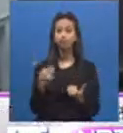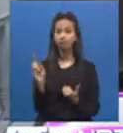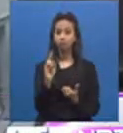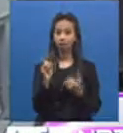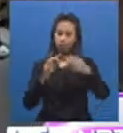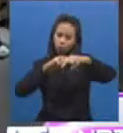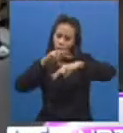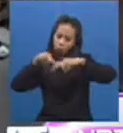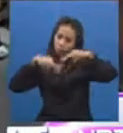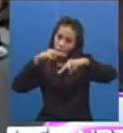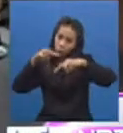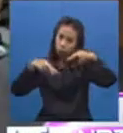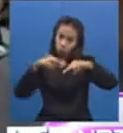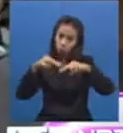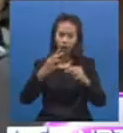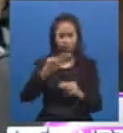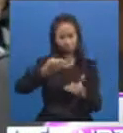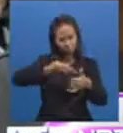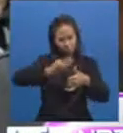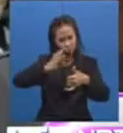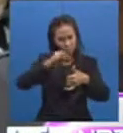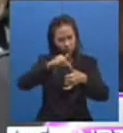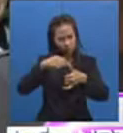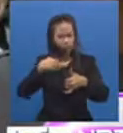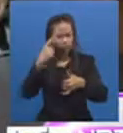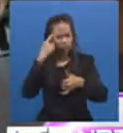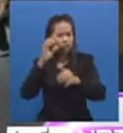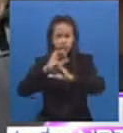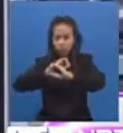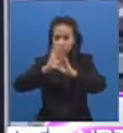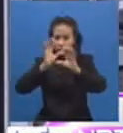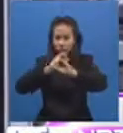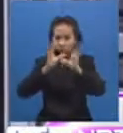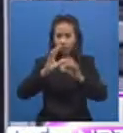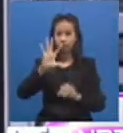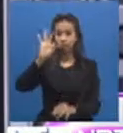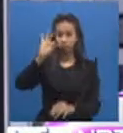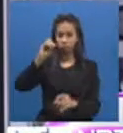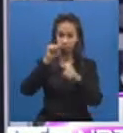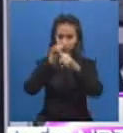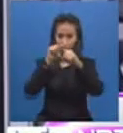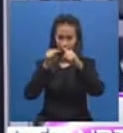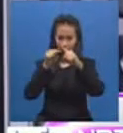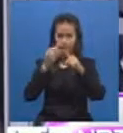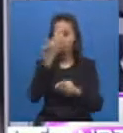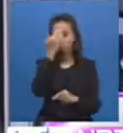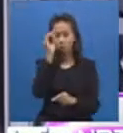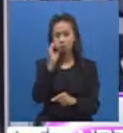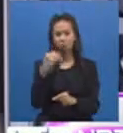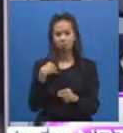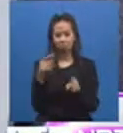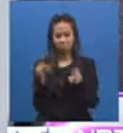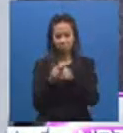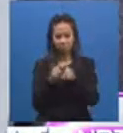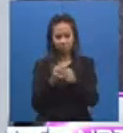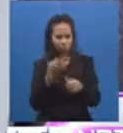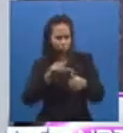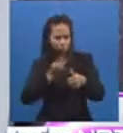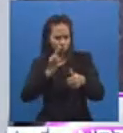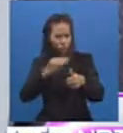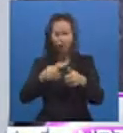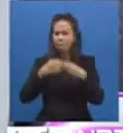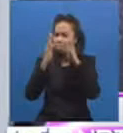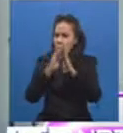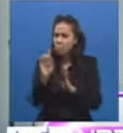เครื่องตรวจเอกลักษณ์กระสุนปืนถือว่ามีความแม่นยำด้านข้อมูลมากกว่าร้อยละ90ว่าผู้ต้องหาใช้ปืนกระบอกใดในการก่อเห